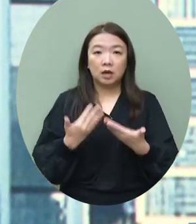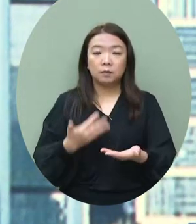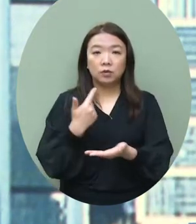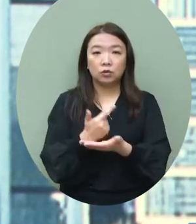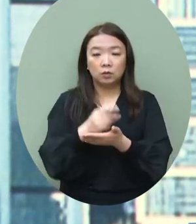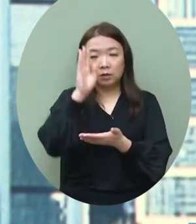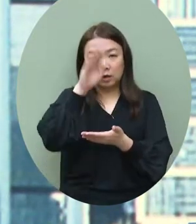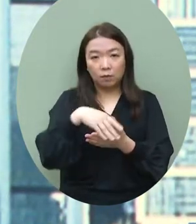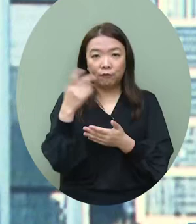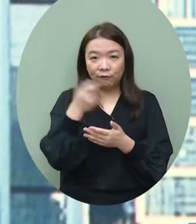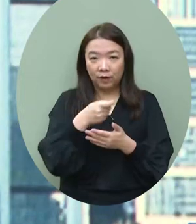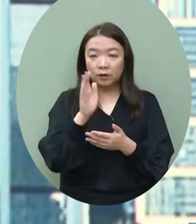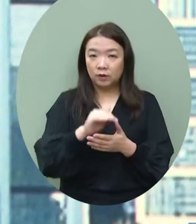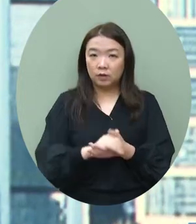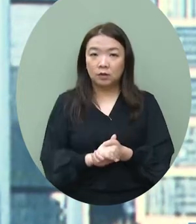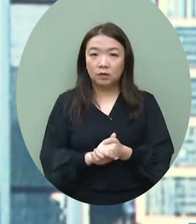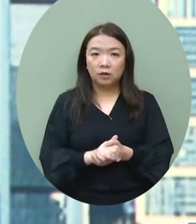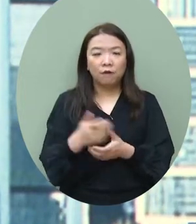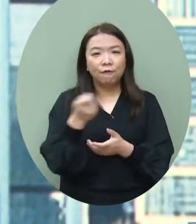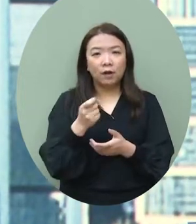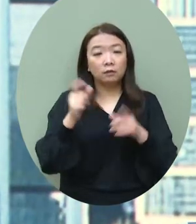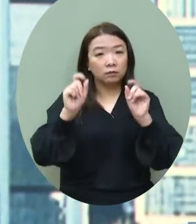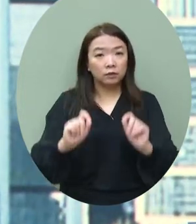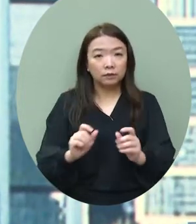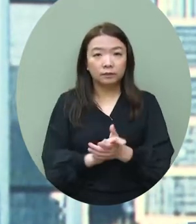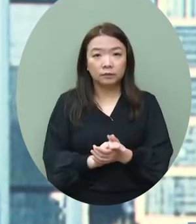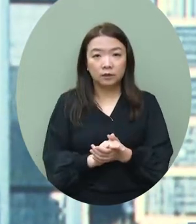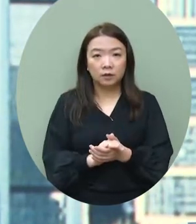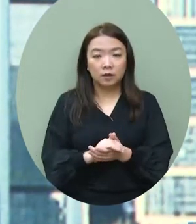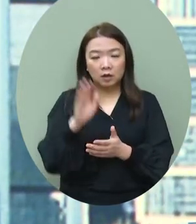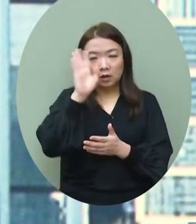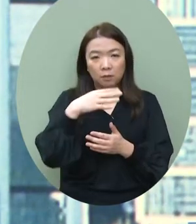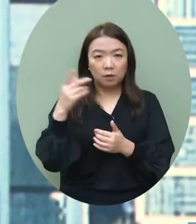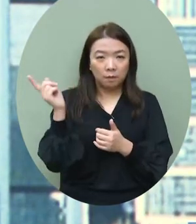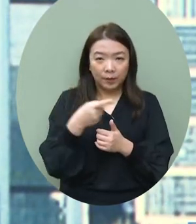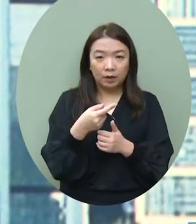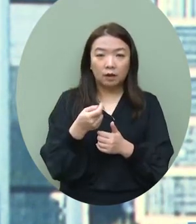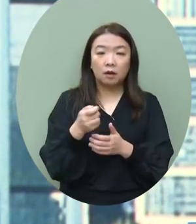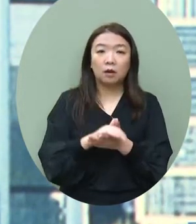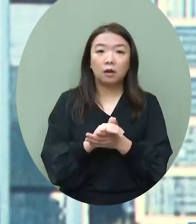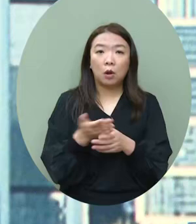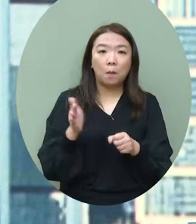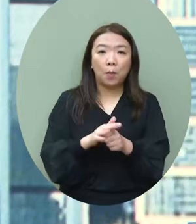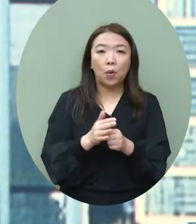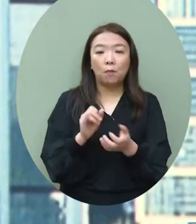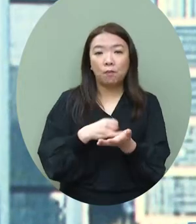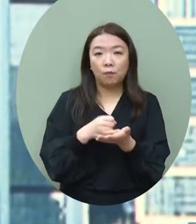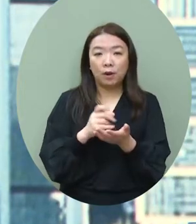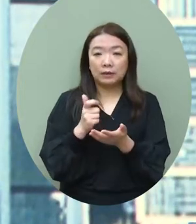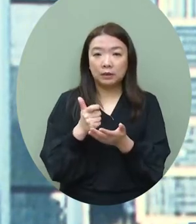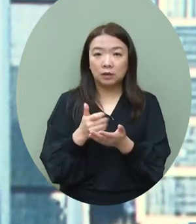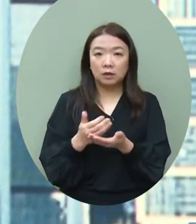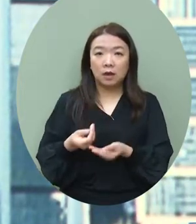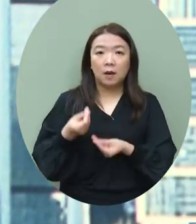希望能夠快嚇，快嘅意思即係話我哋能夠第一時間咧將補貼嘅金額咧係交